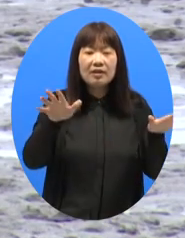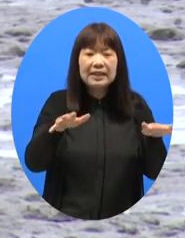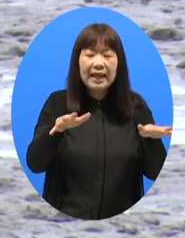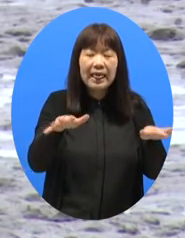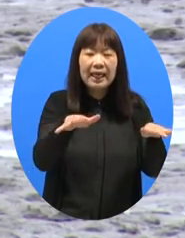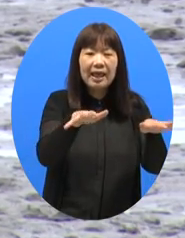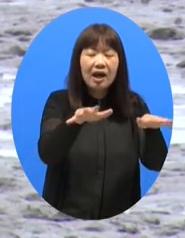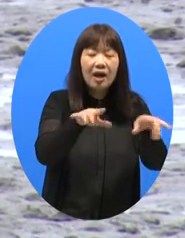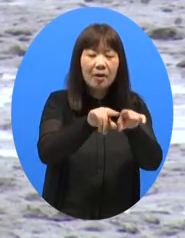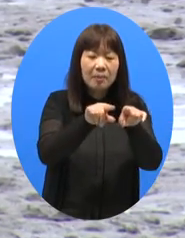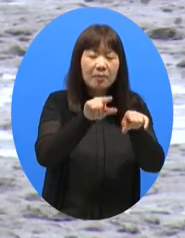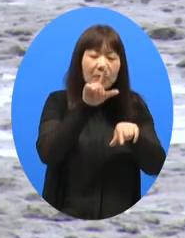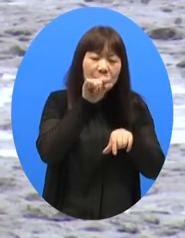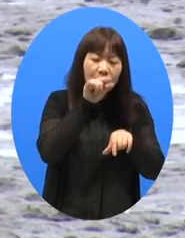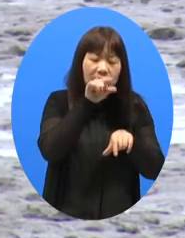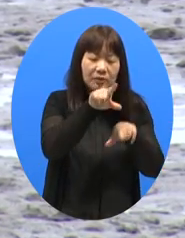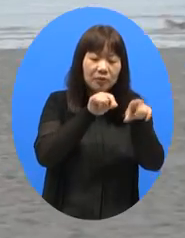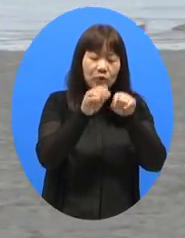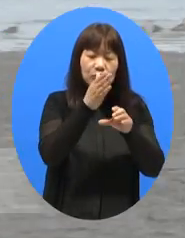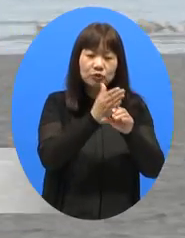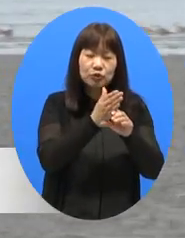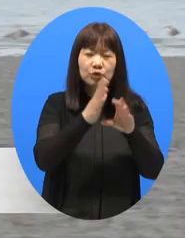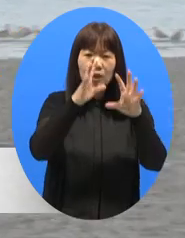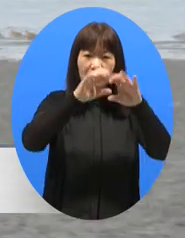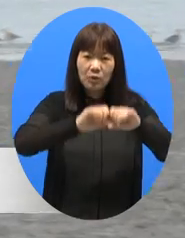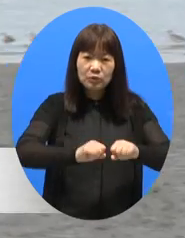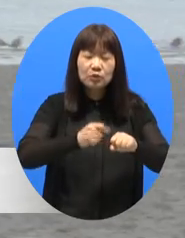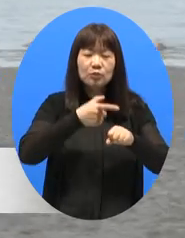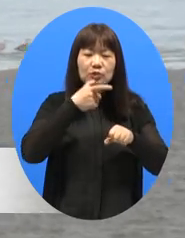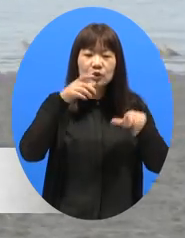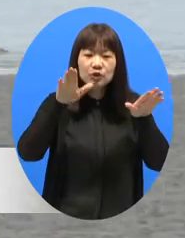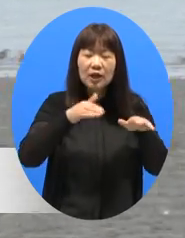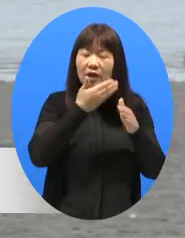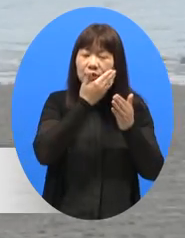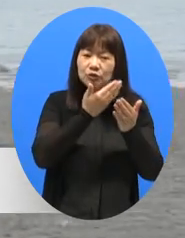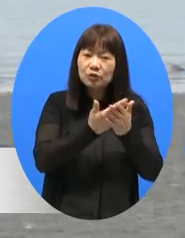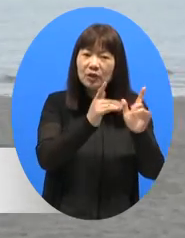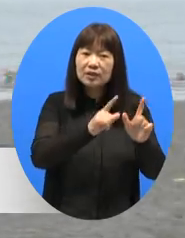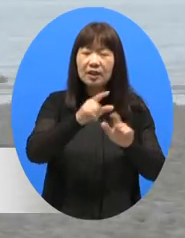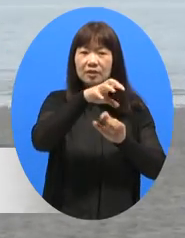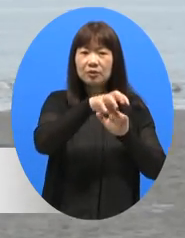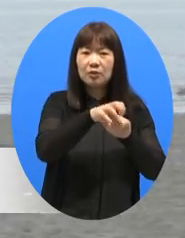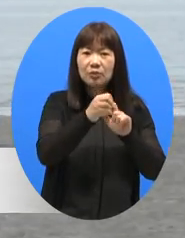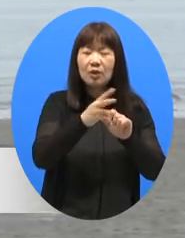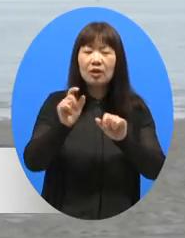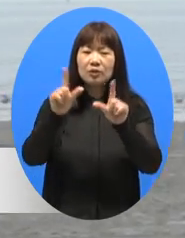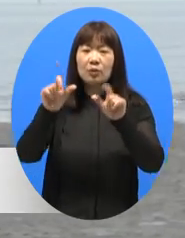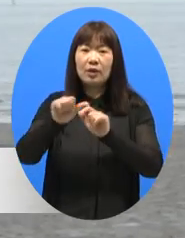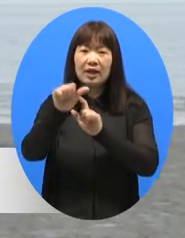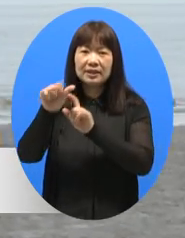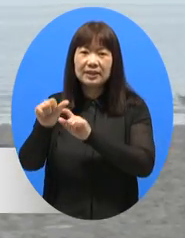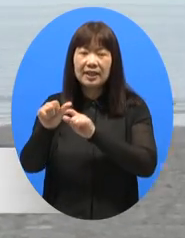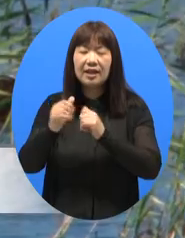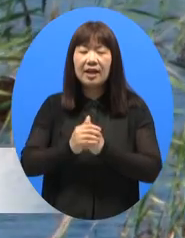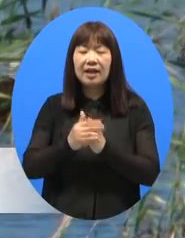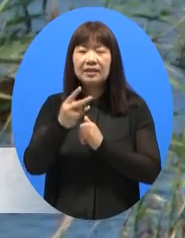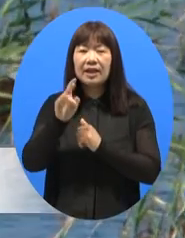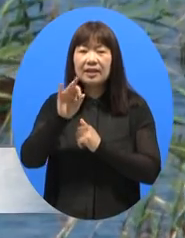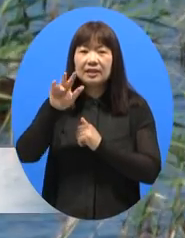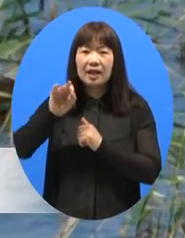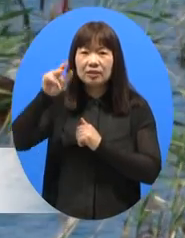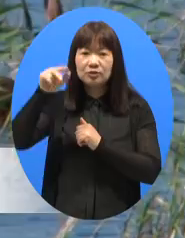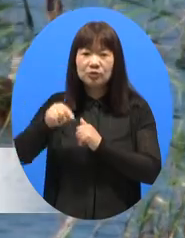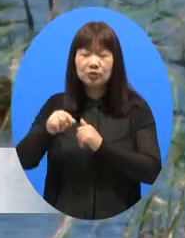날아들어 먹이를 먹습니다. 멸종위기에 처한 물새들의 중요 서식지로 또 동아시아와 대양주 철새